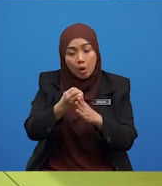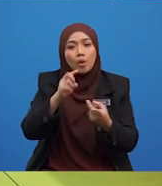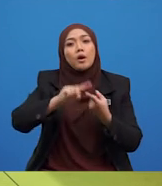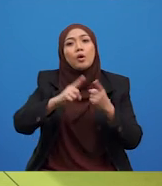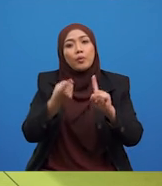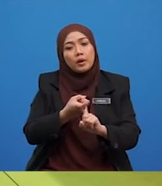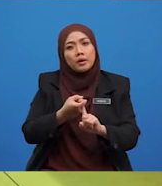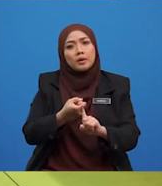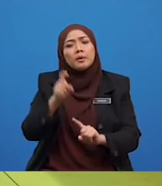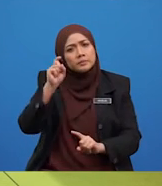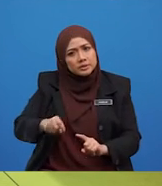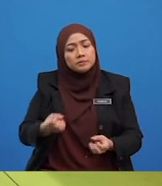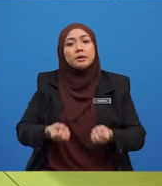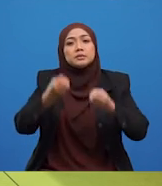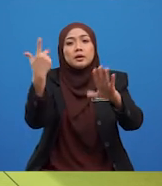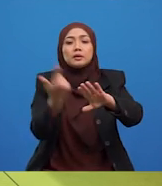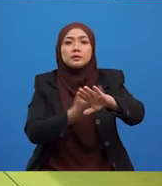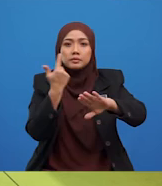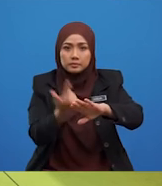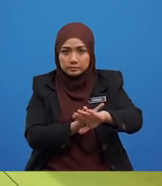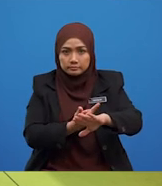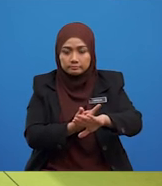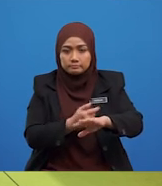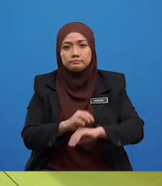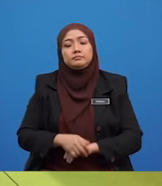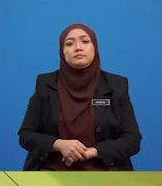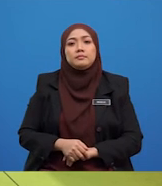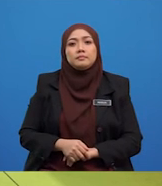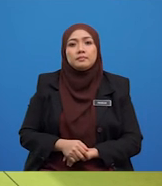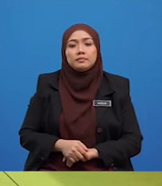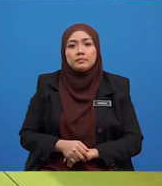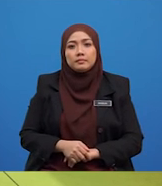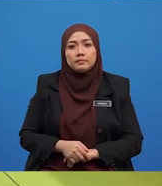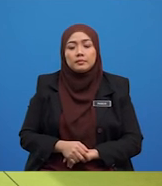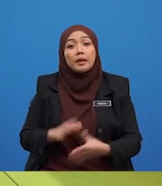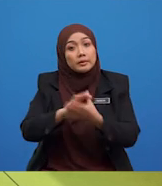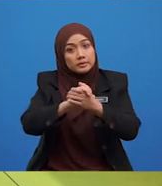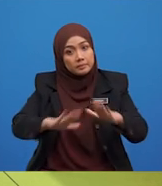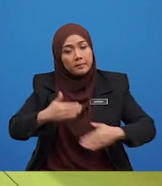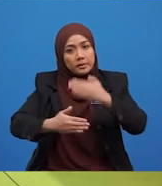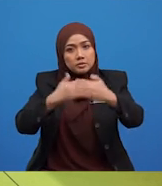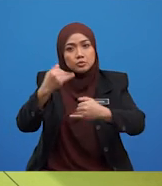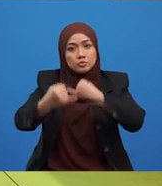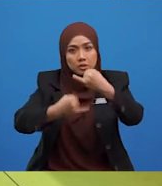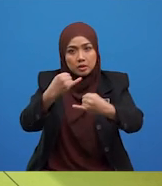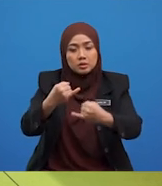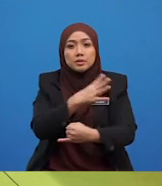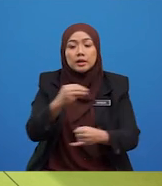nasihatkan perbanyakkan latihan. Akhir kata dari Cikgu Izzy, selamat maju